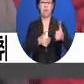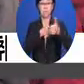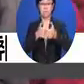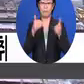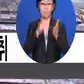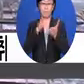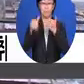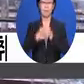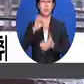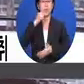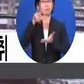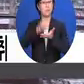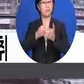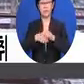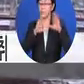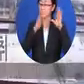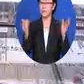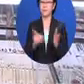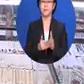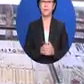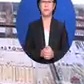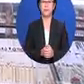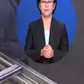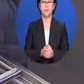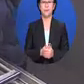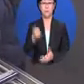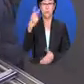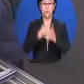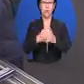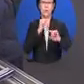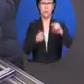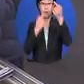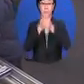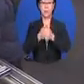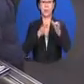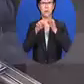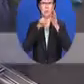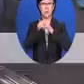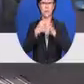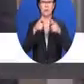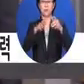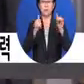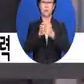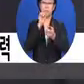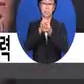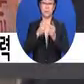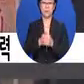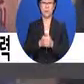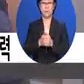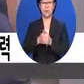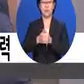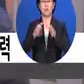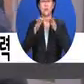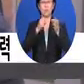논의하고 애로사항에 대해 청취했습니다. 또한 설맞이 전통시장을 방문한 시민을 만나